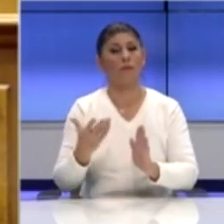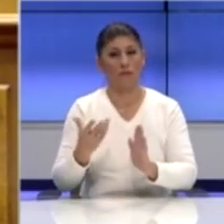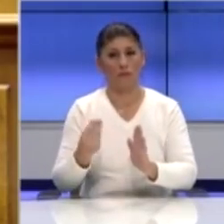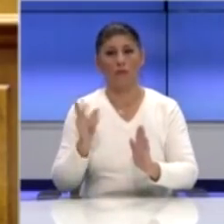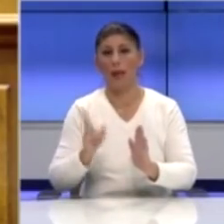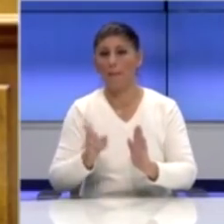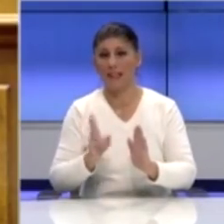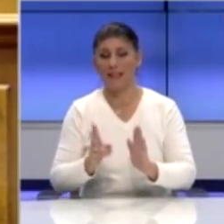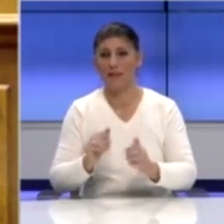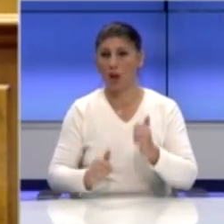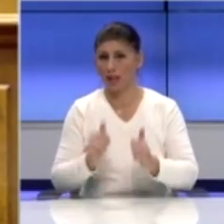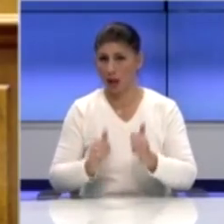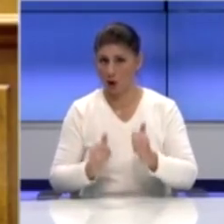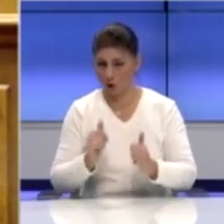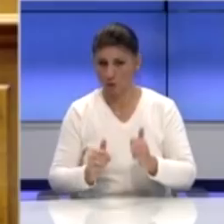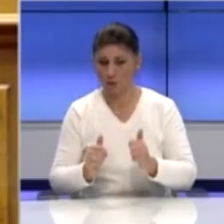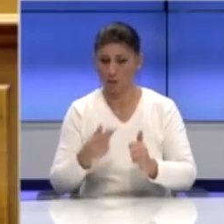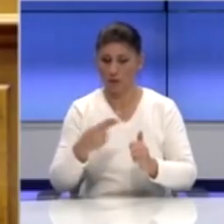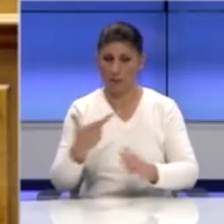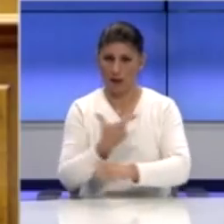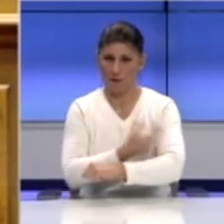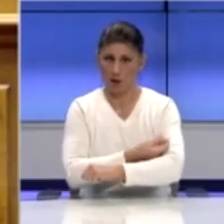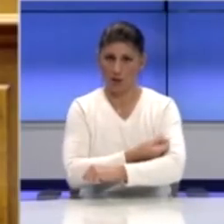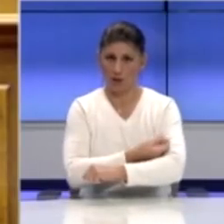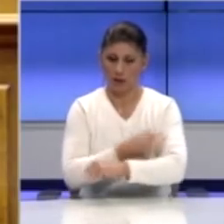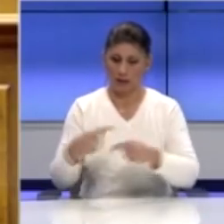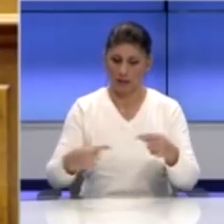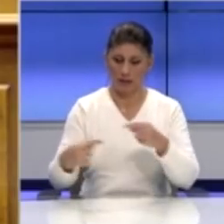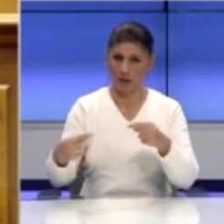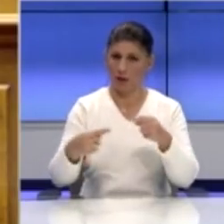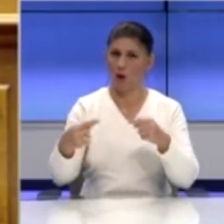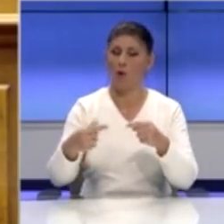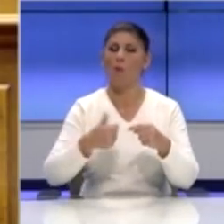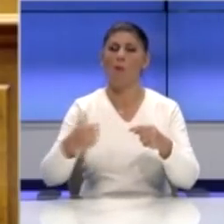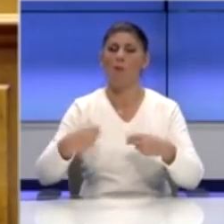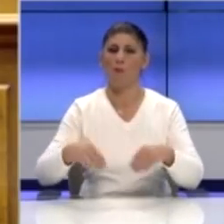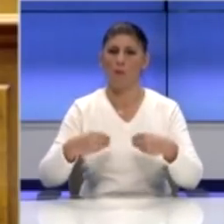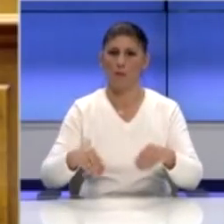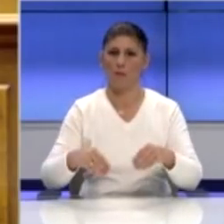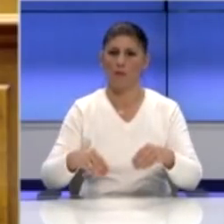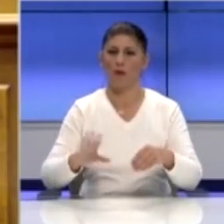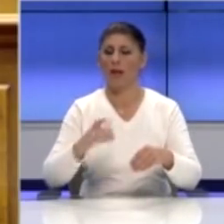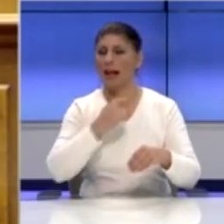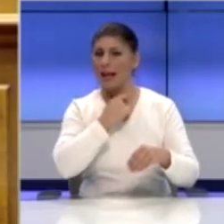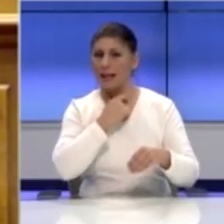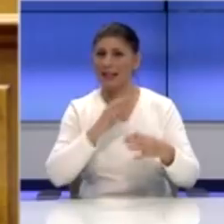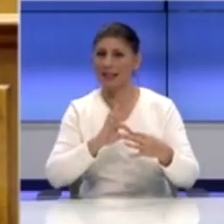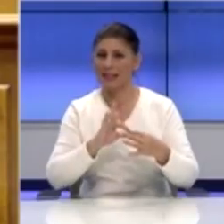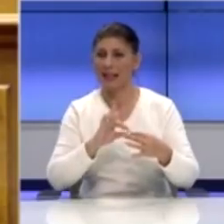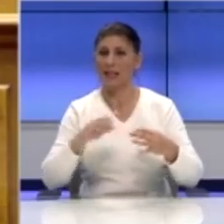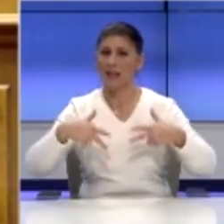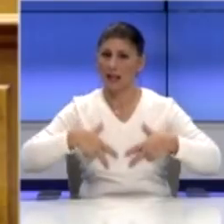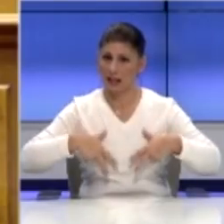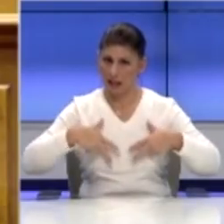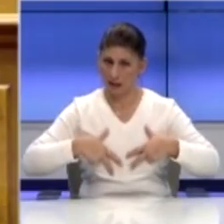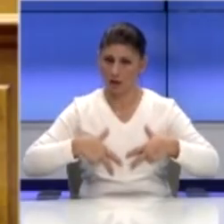οξυμένους επικίνδυνους ανταγωνισμούς για τα εμβόλια, τις κόντρες των μονοπωλίων, αντί της ανάγκης συνεργασίας των